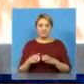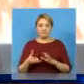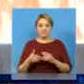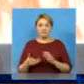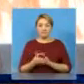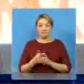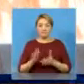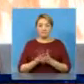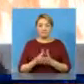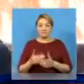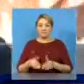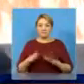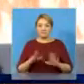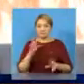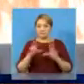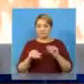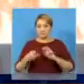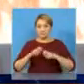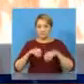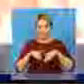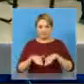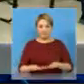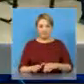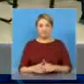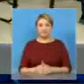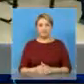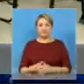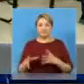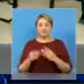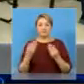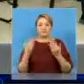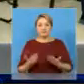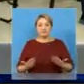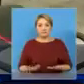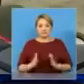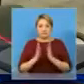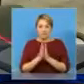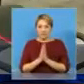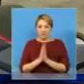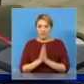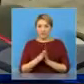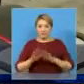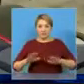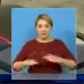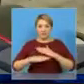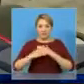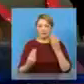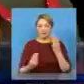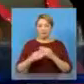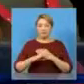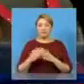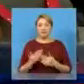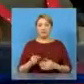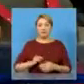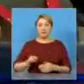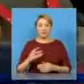работаем. Обещаем, что в скором времени эта проблема будет решена. Вместе с тем жители просят установить детские игровые площадки.